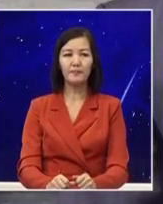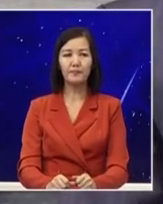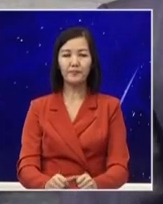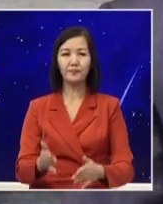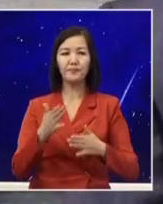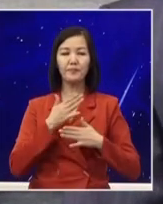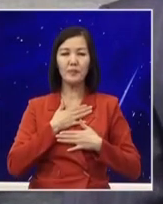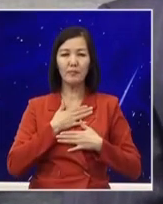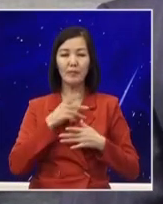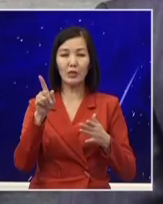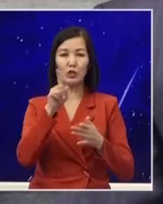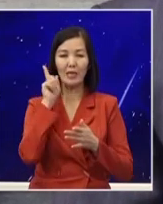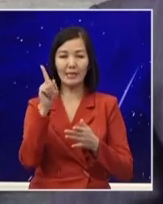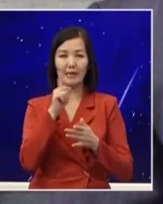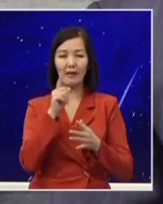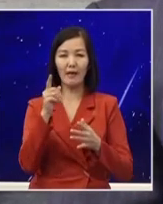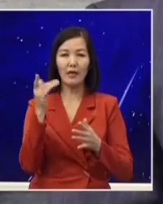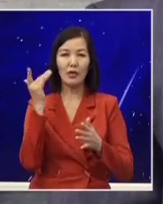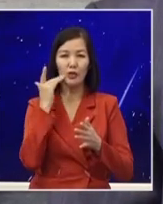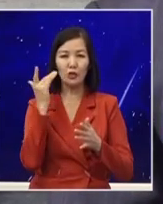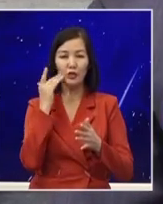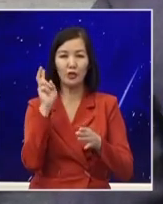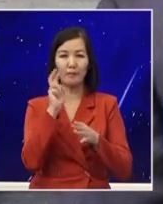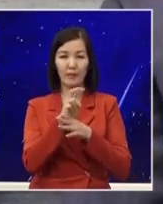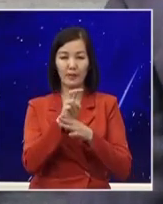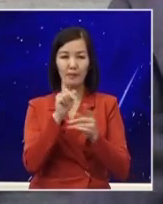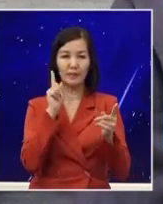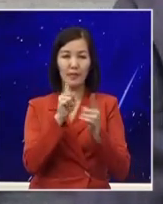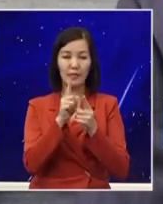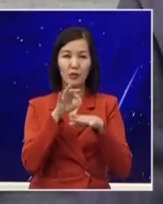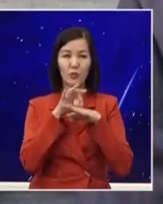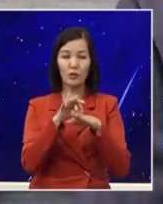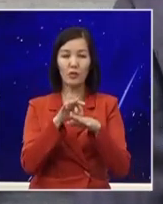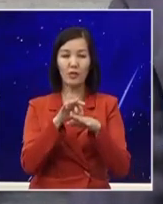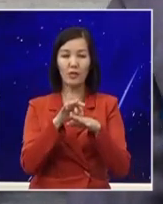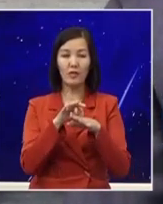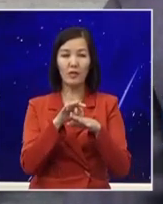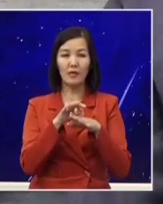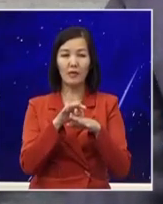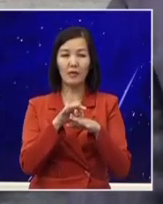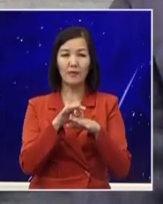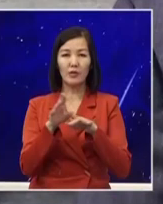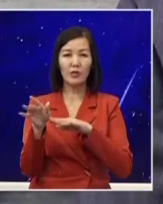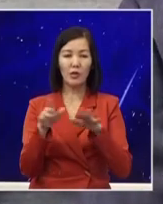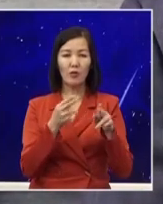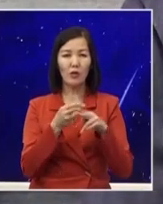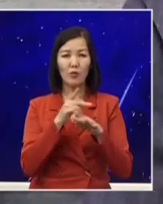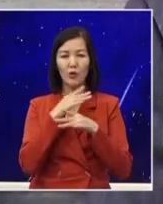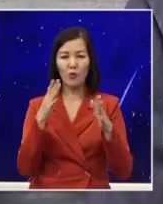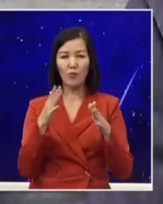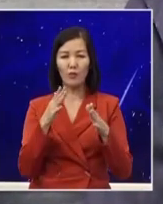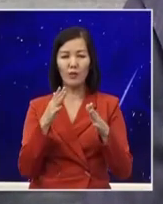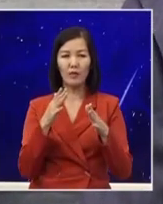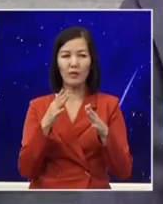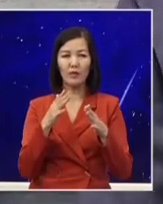Өзі жастарға жиі келіп тұратын. Кездесі директор болса да айтыр, шаруалары көп болып, жаңадан келді,